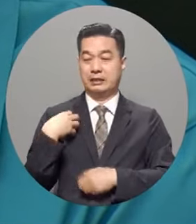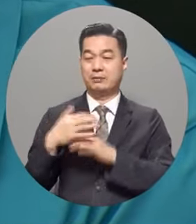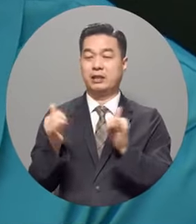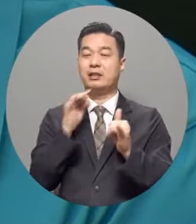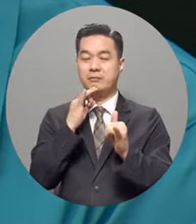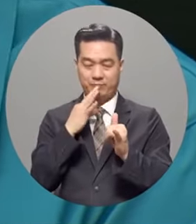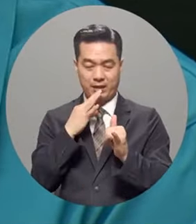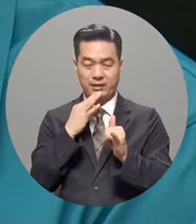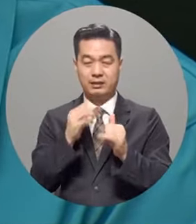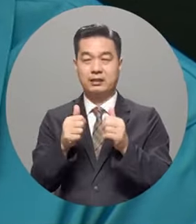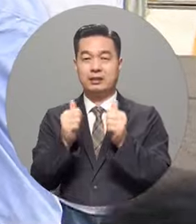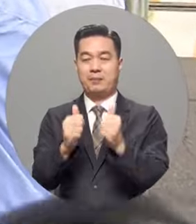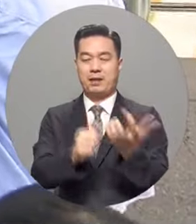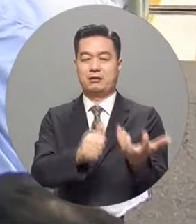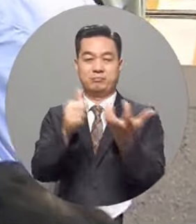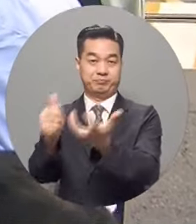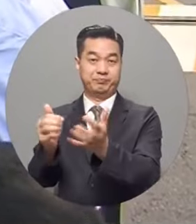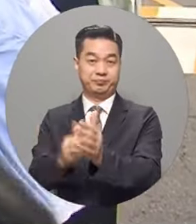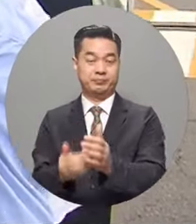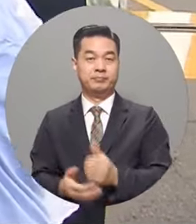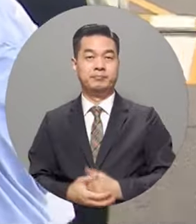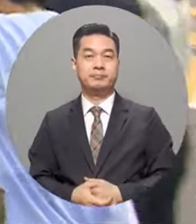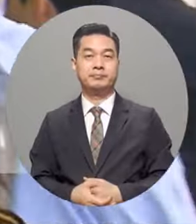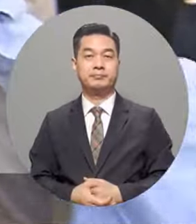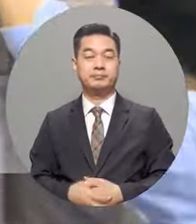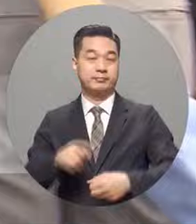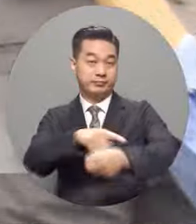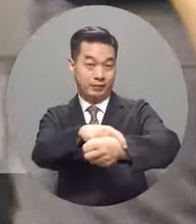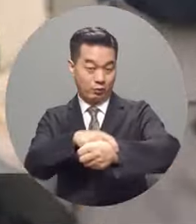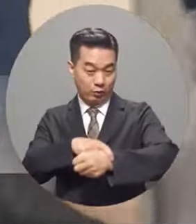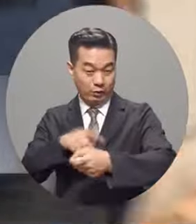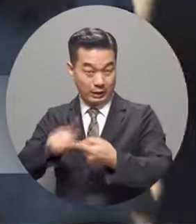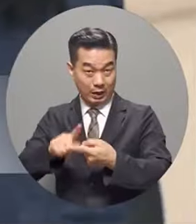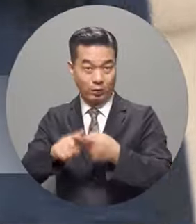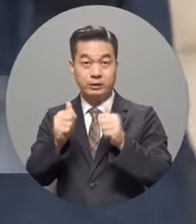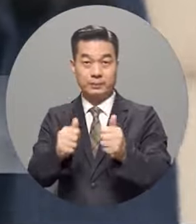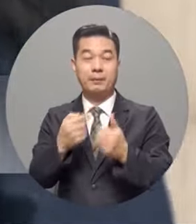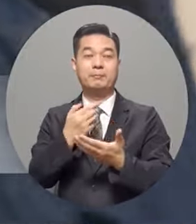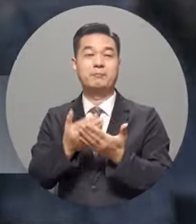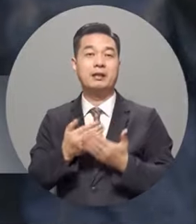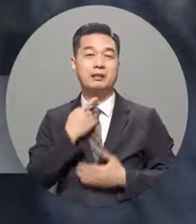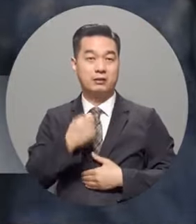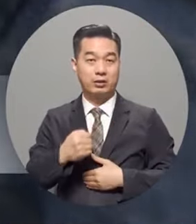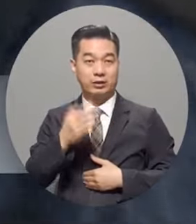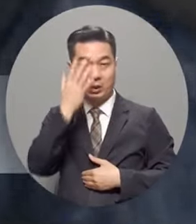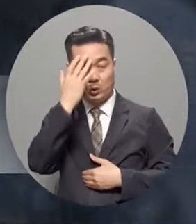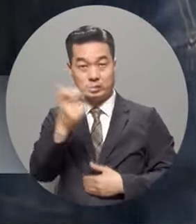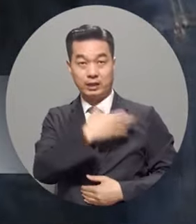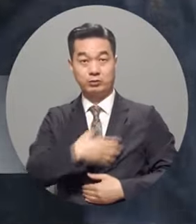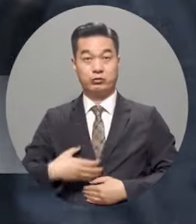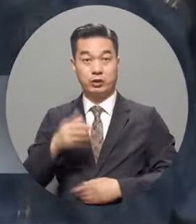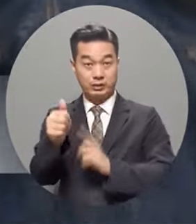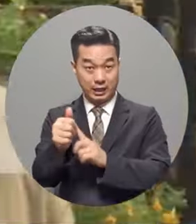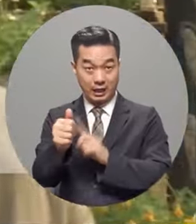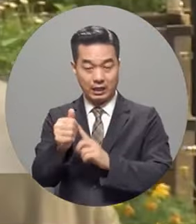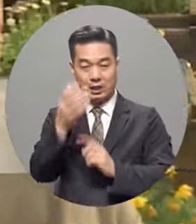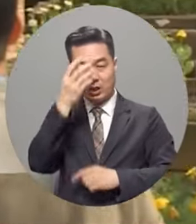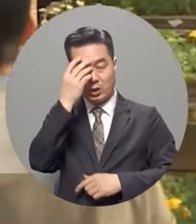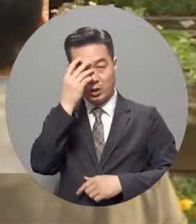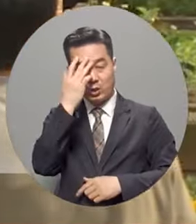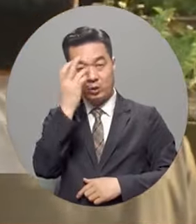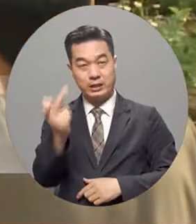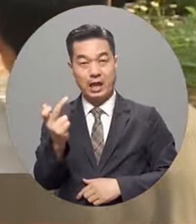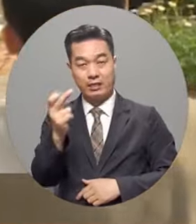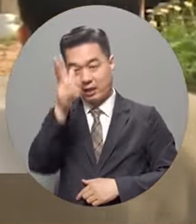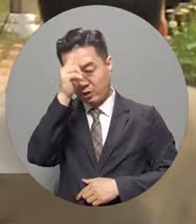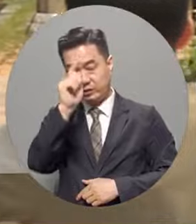재판에 넘겨졌습니다 구속 상태로 재판에 넘어갔던 용산 구청장과 전 용산 경찰서장 등 여섯